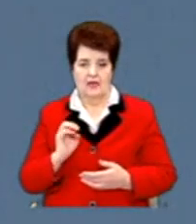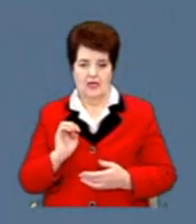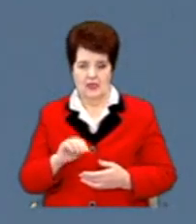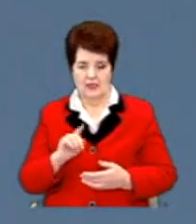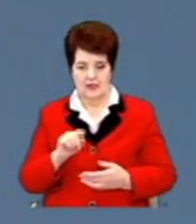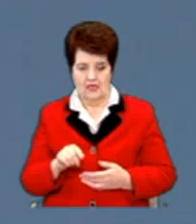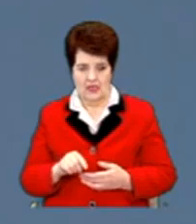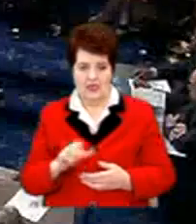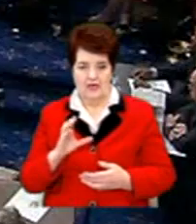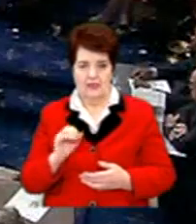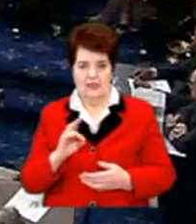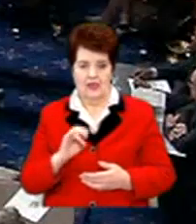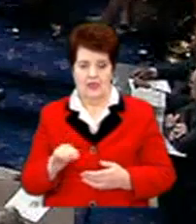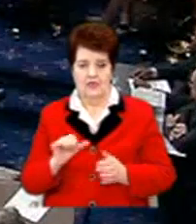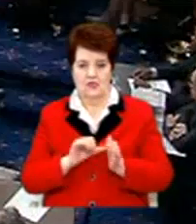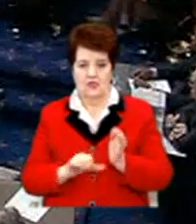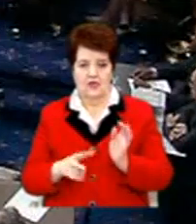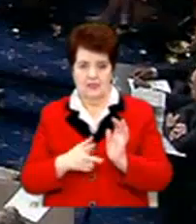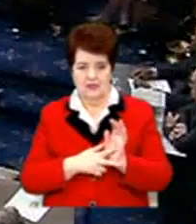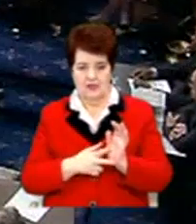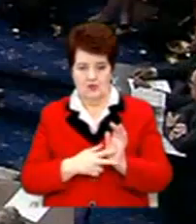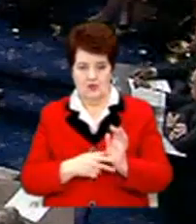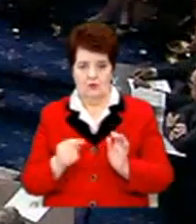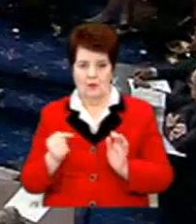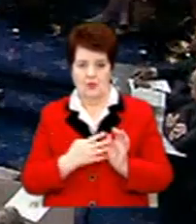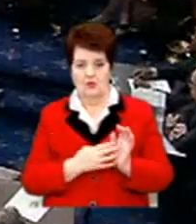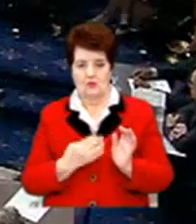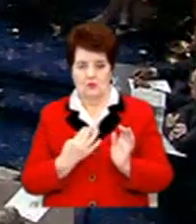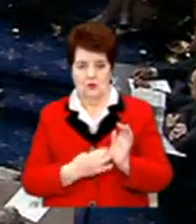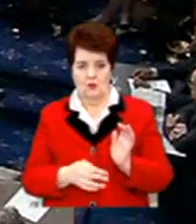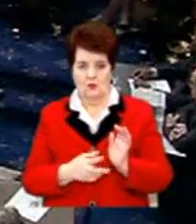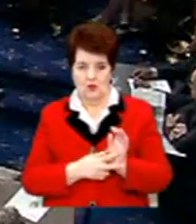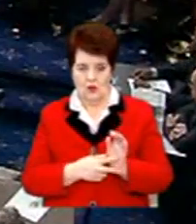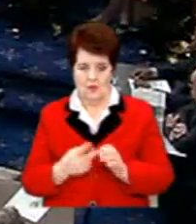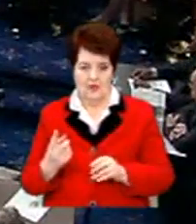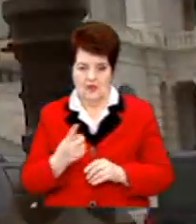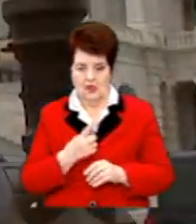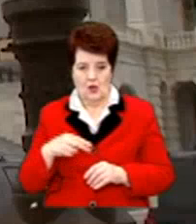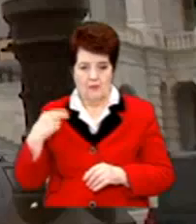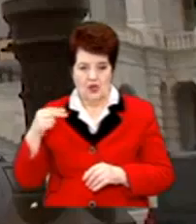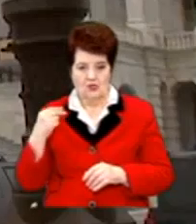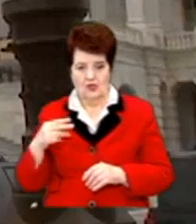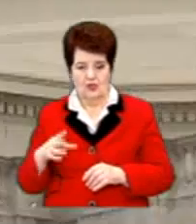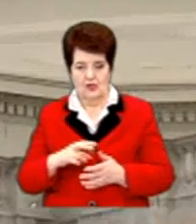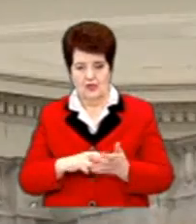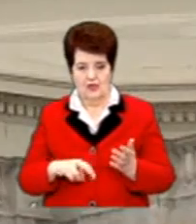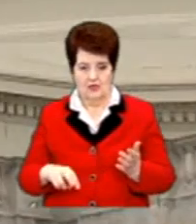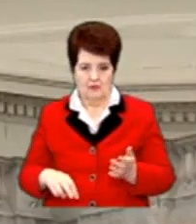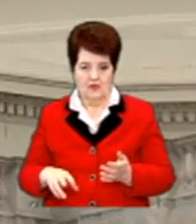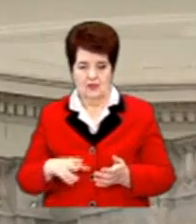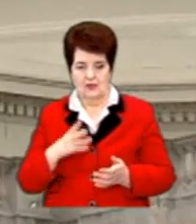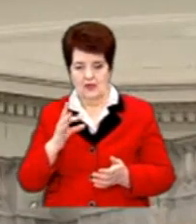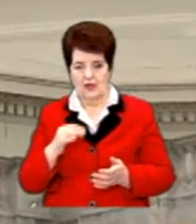Andrew Johnson în 1868 și Bill Clinton în 1998. Singurul președinte care urma să fie demis în Senat a fost